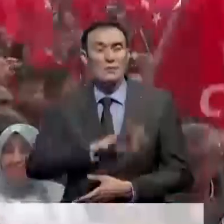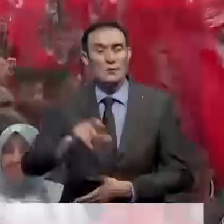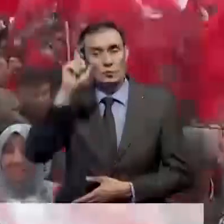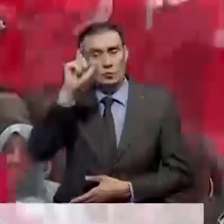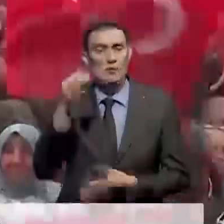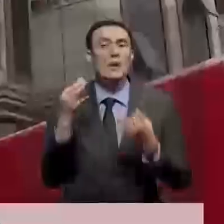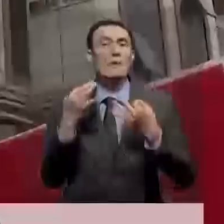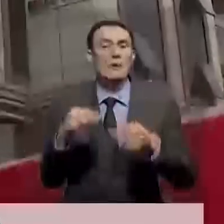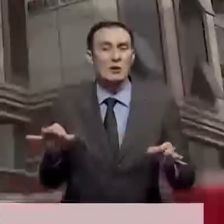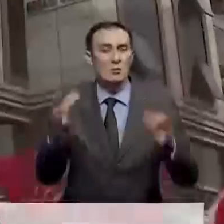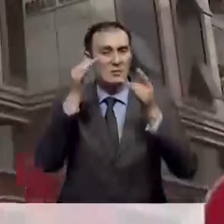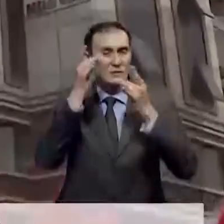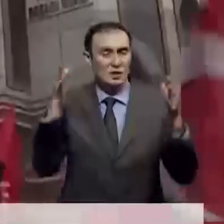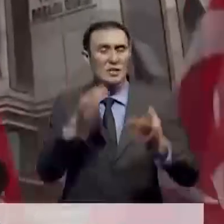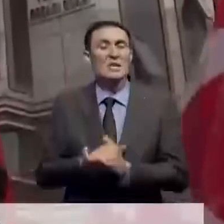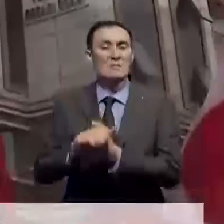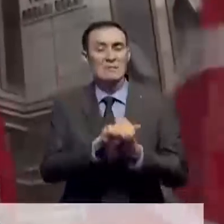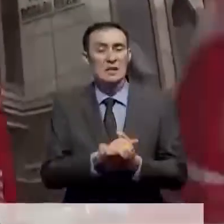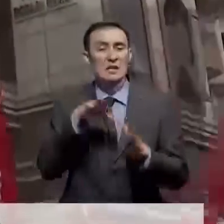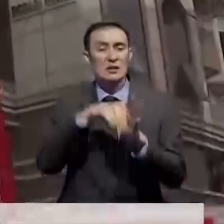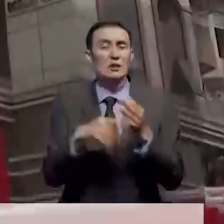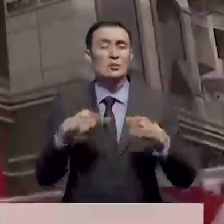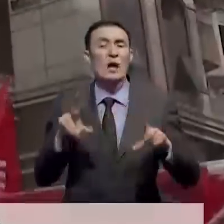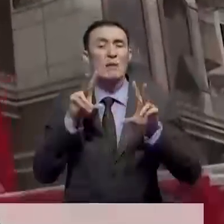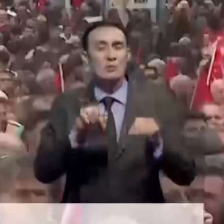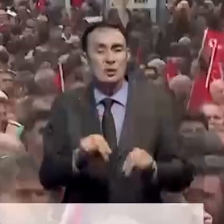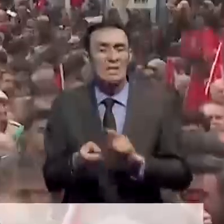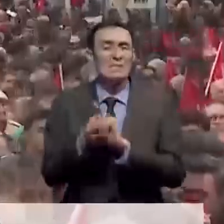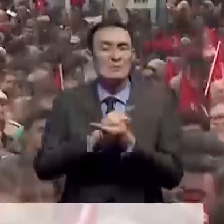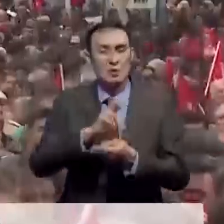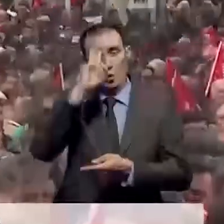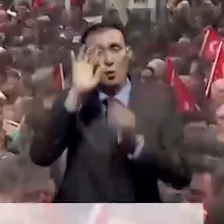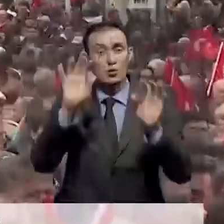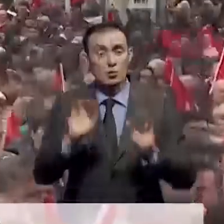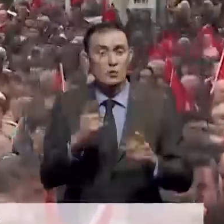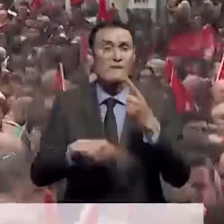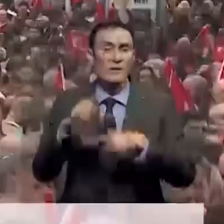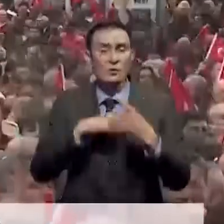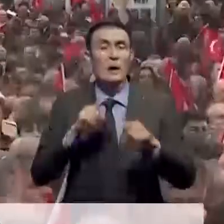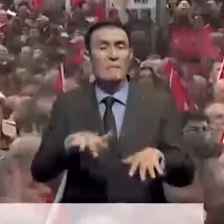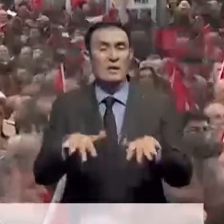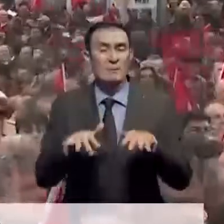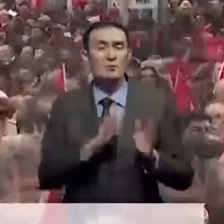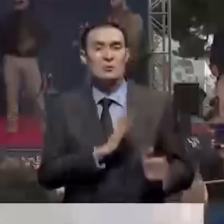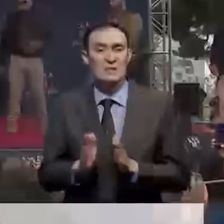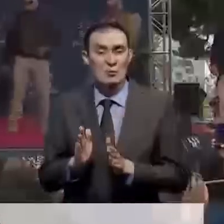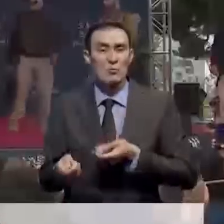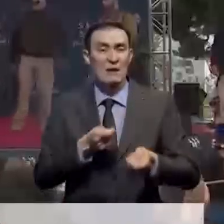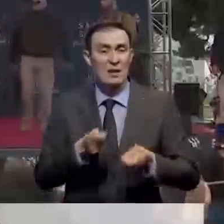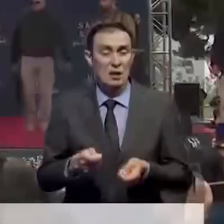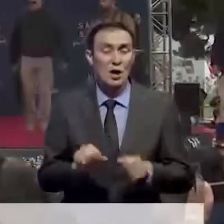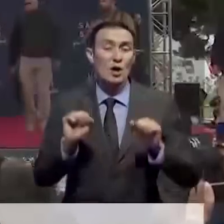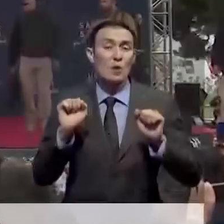цитата, «демократию, просвещение и мир». Среди других его обещаний – изменить конституцию и вернуть парламентскую систему